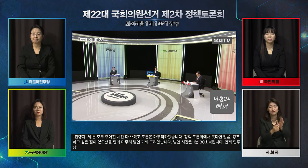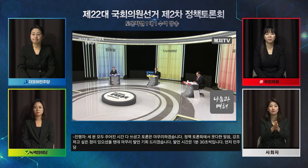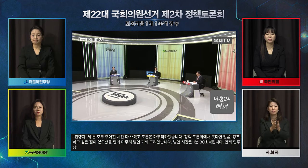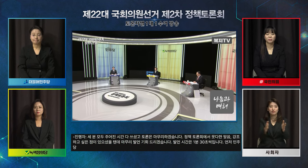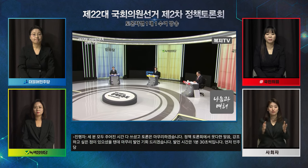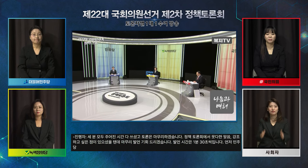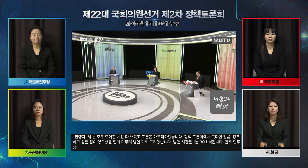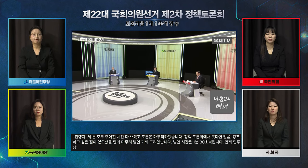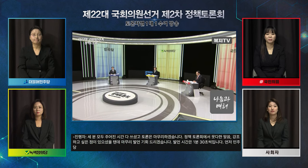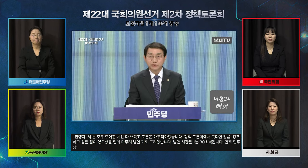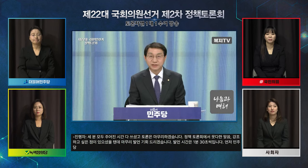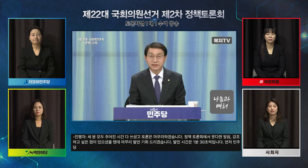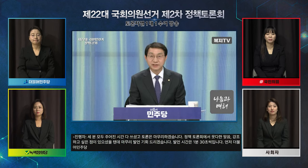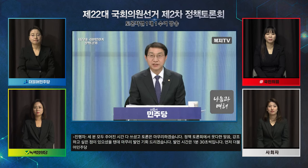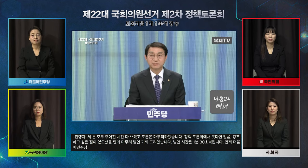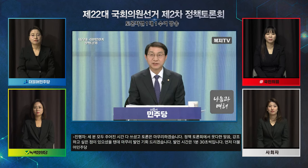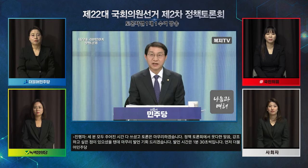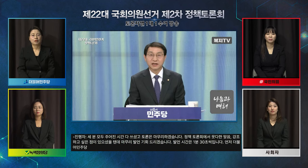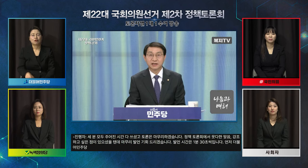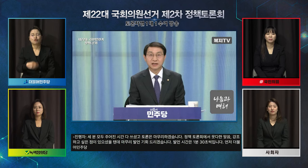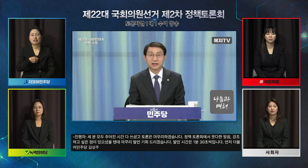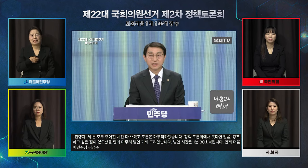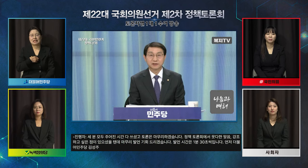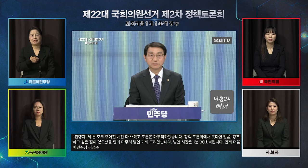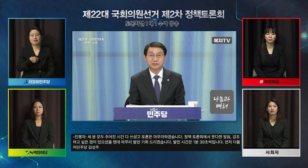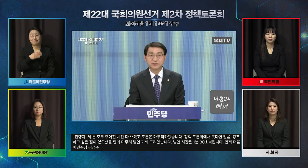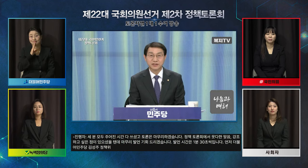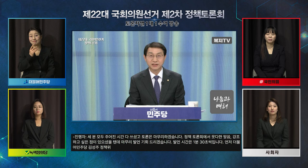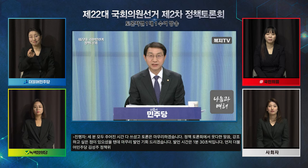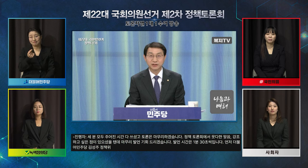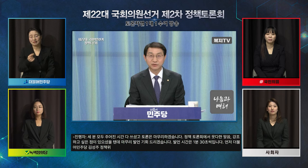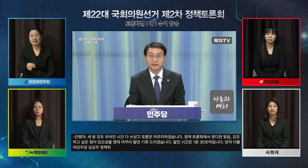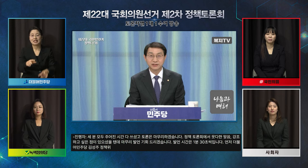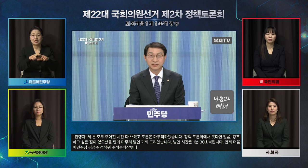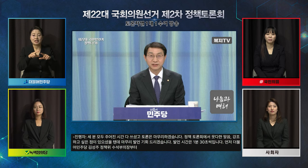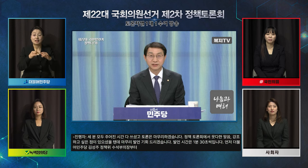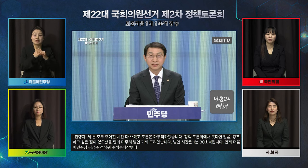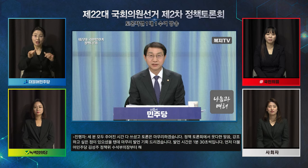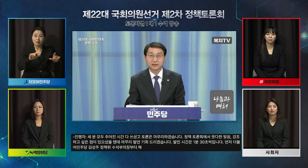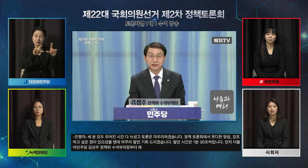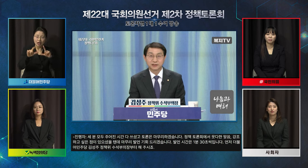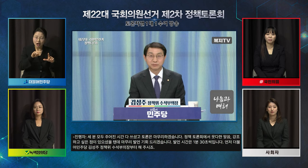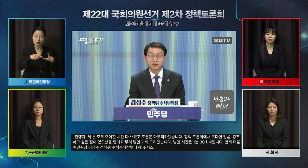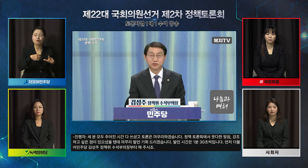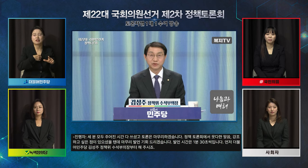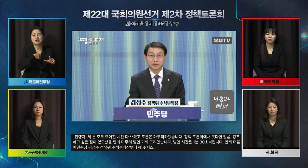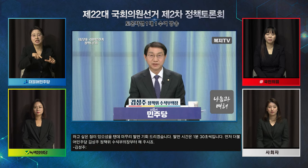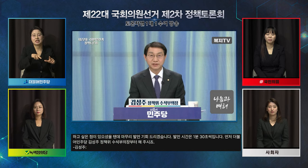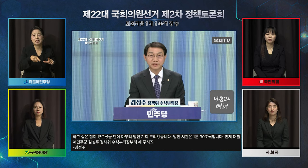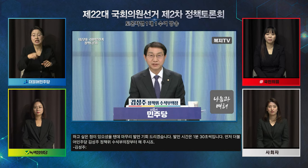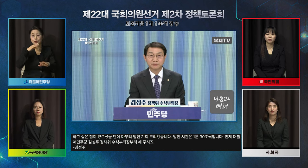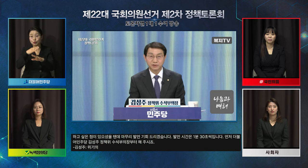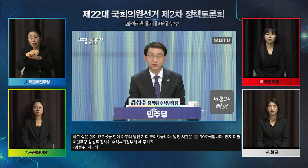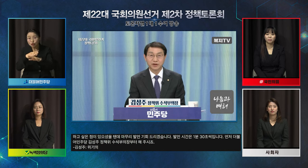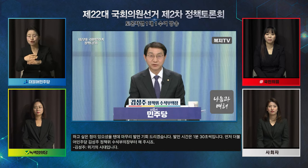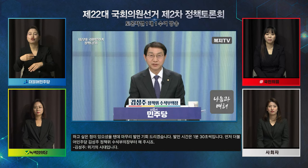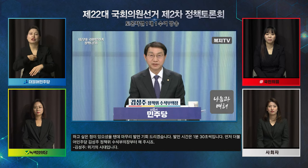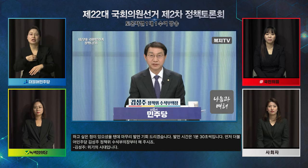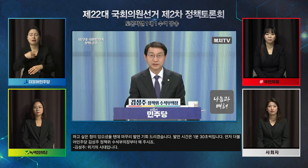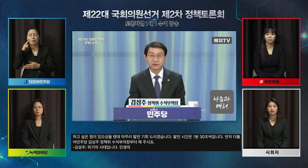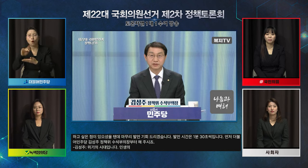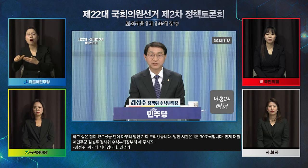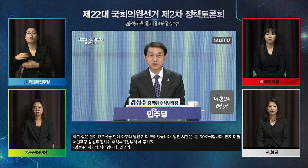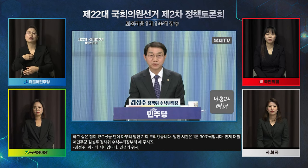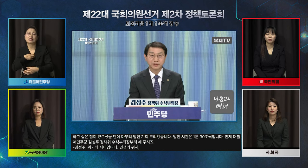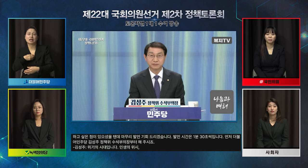해주시죠. 네. 위기의 시대입니다. 민생의 위기, 민주의 위기, 평화의